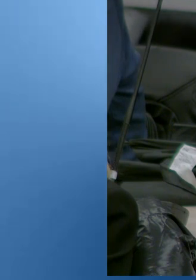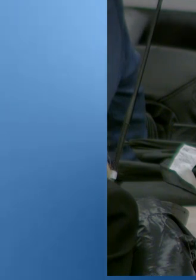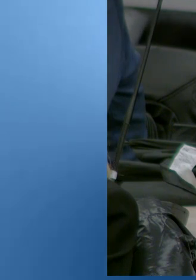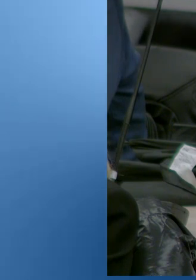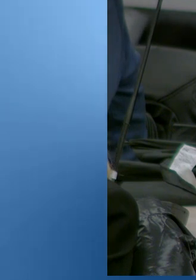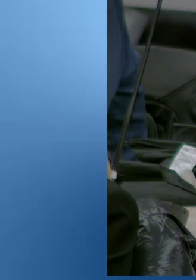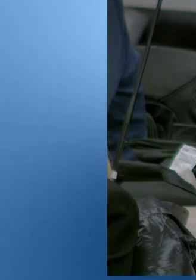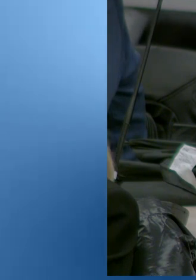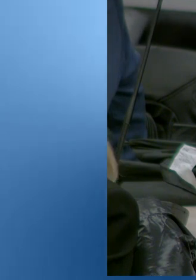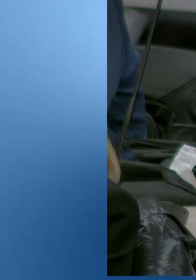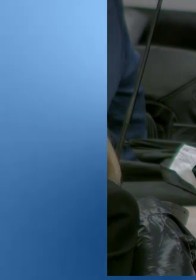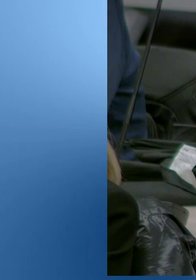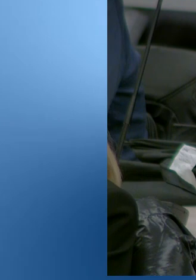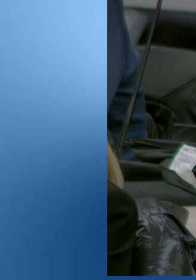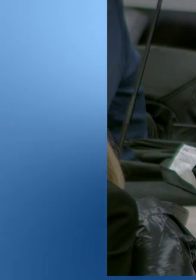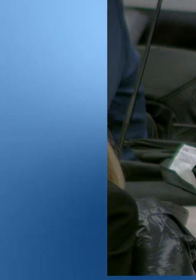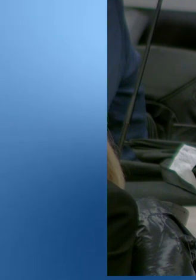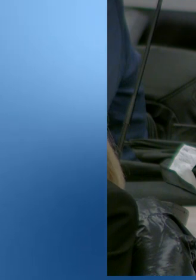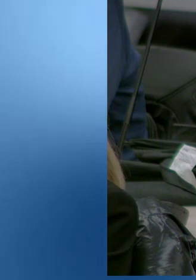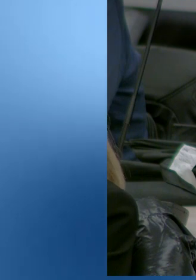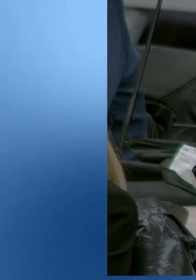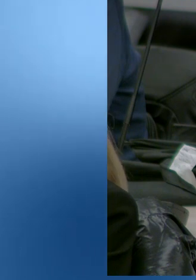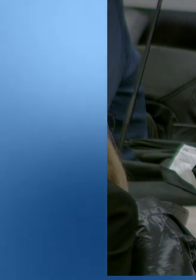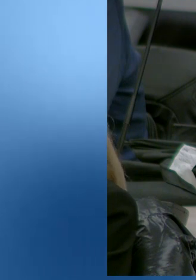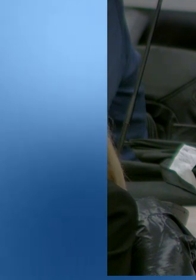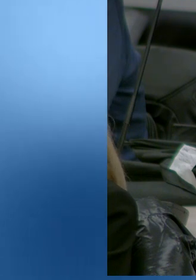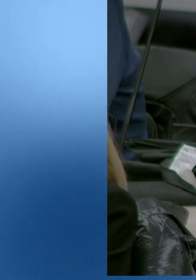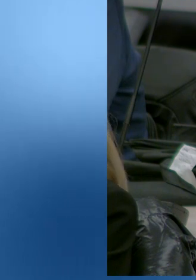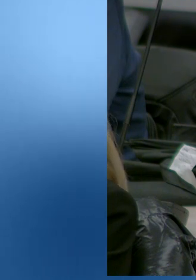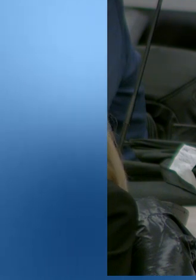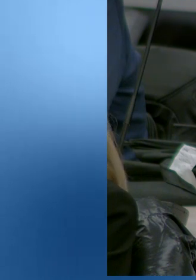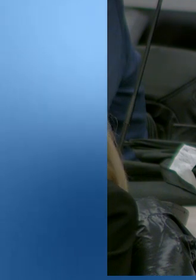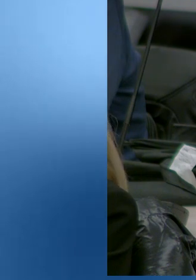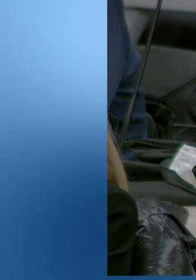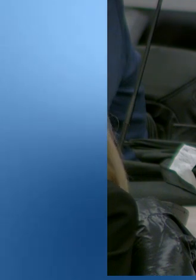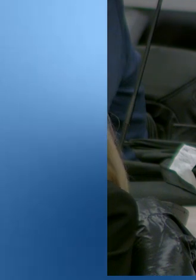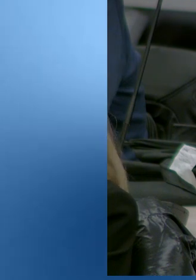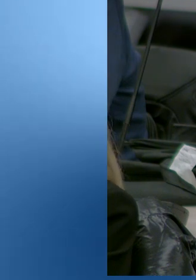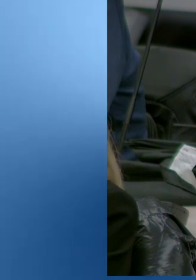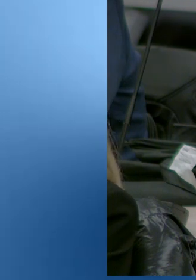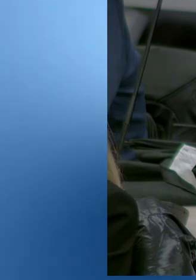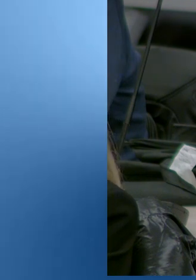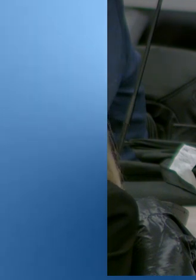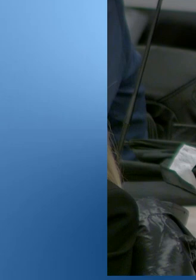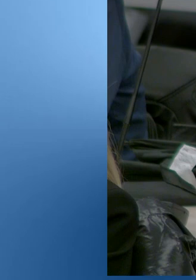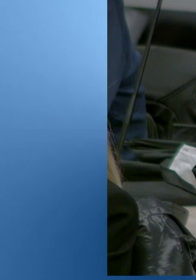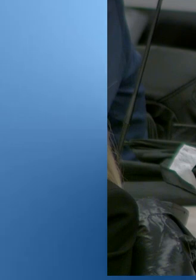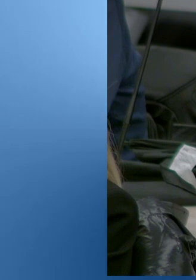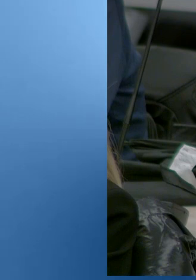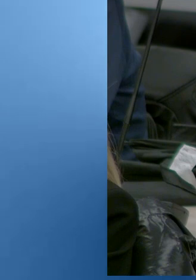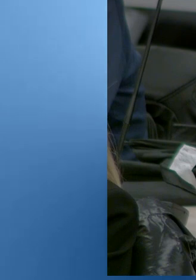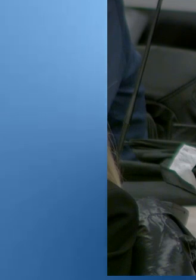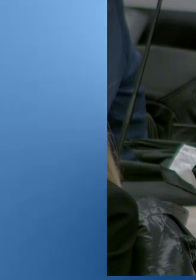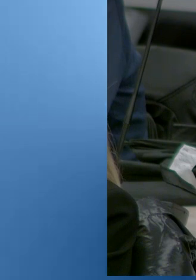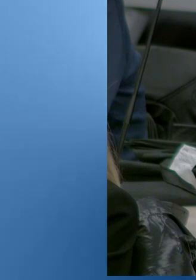d'administration communale cela pose un problème un problème à l'égard des personnels concernés et un problème financier